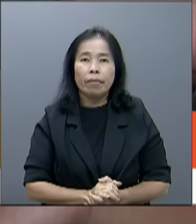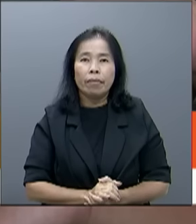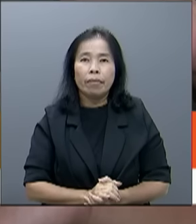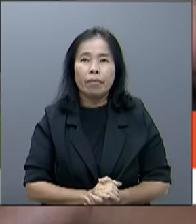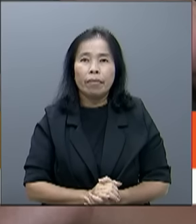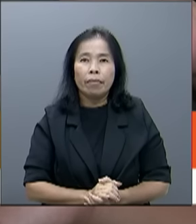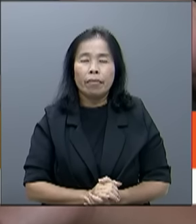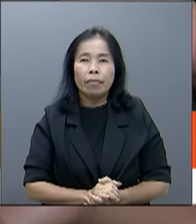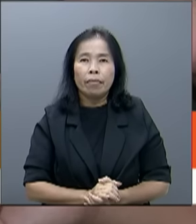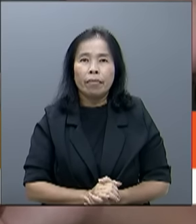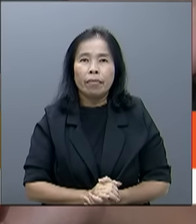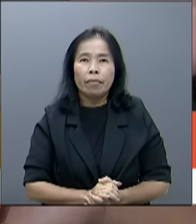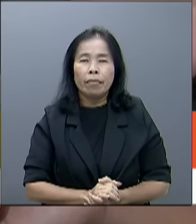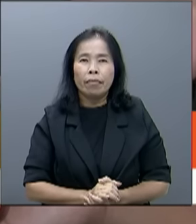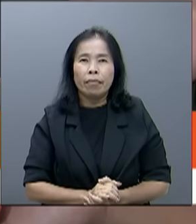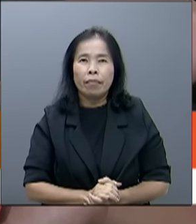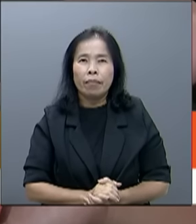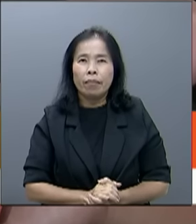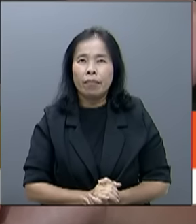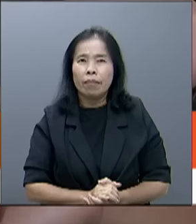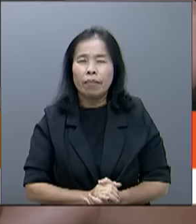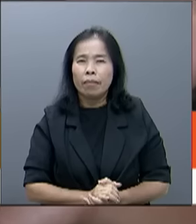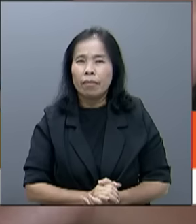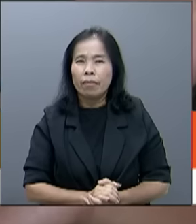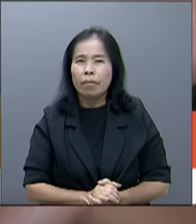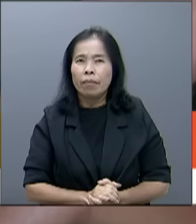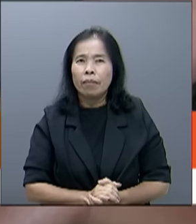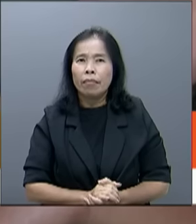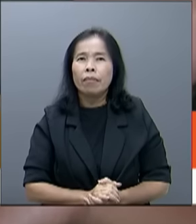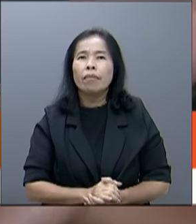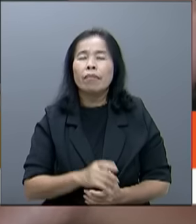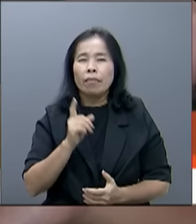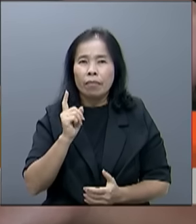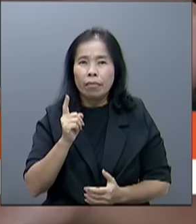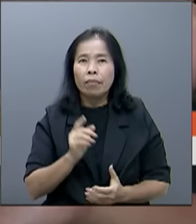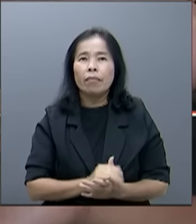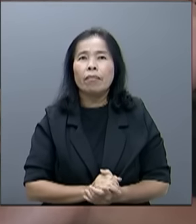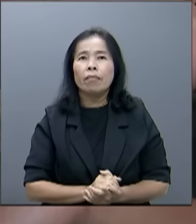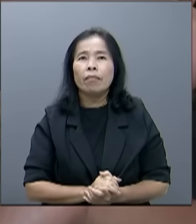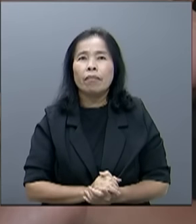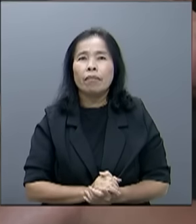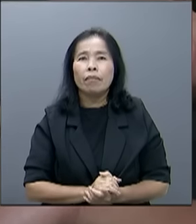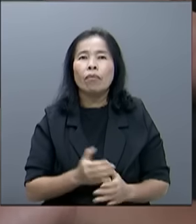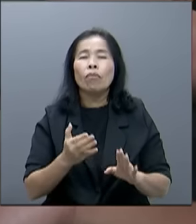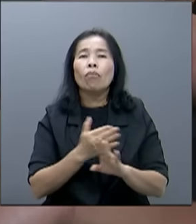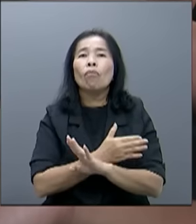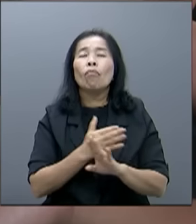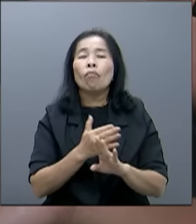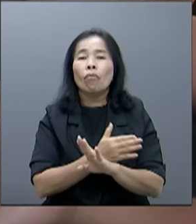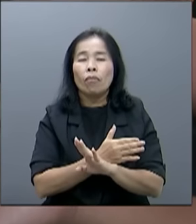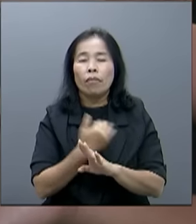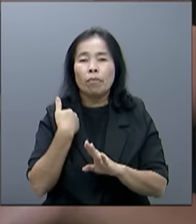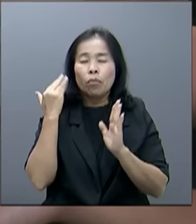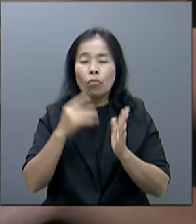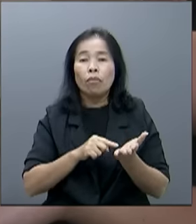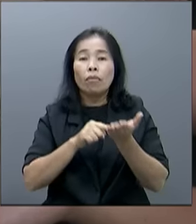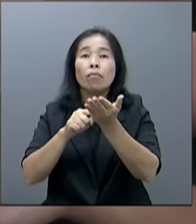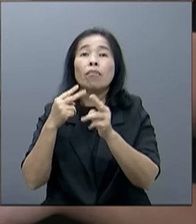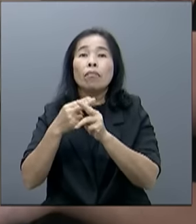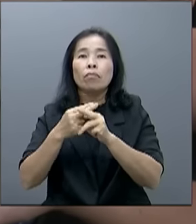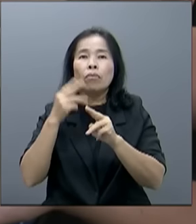เลือกแล้วสมมติท่านเลือกสมมติเลือกลุงตู่เป็นนายกไม่รับตำแหน่งนี้ได้ ซึ่งแน่นอนก่อนจะมีใครเสนอก็คงต้อง